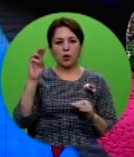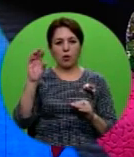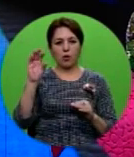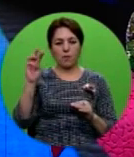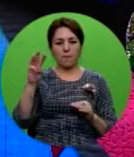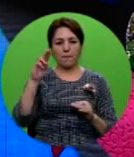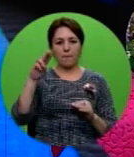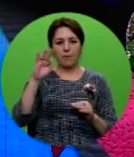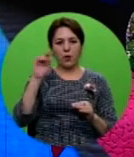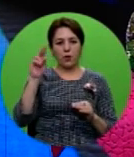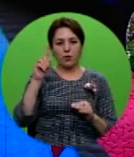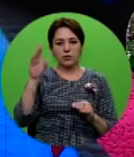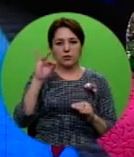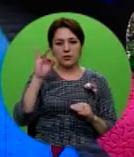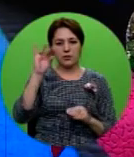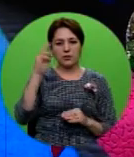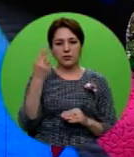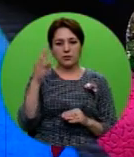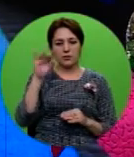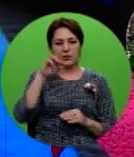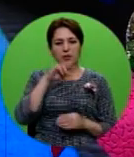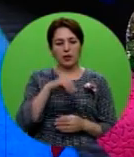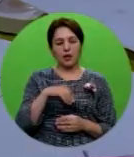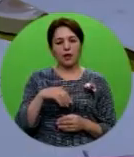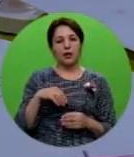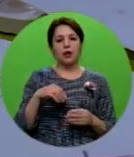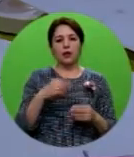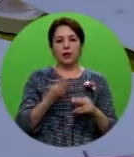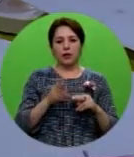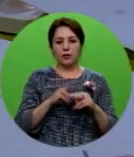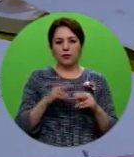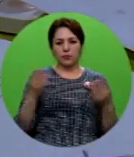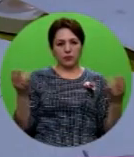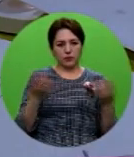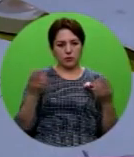мне нужно будет вычертить несколько окружностей.